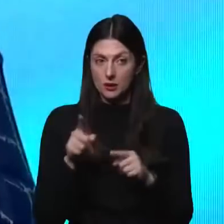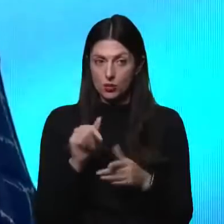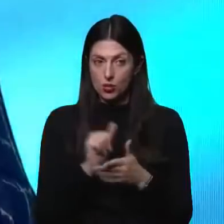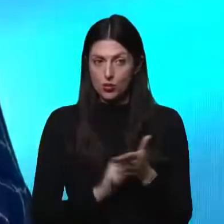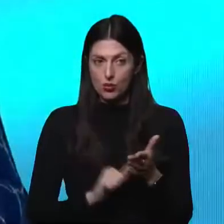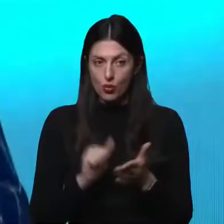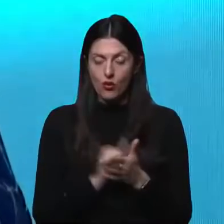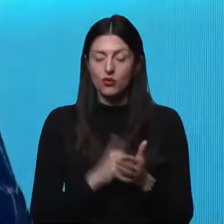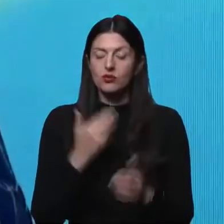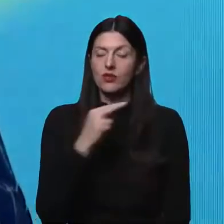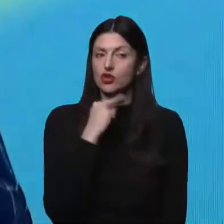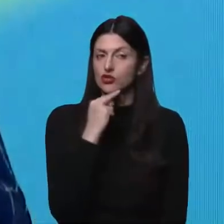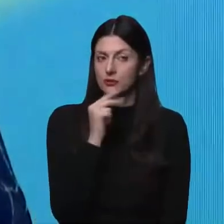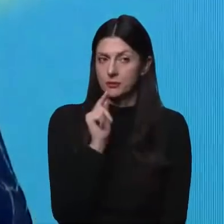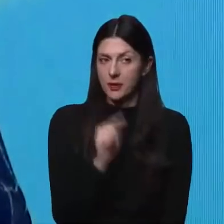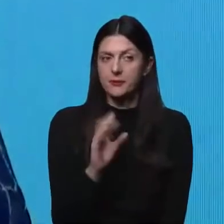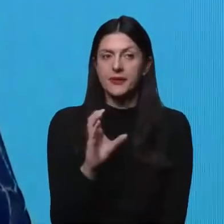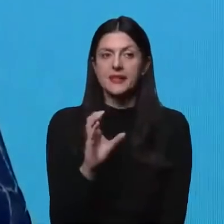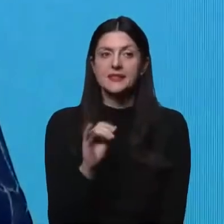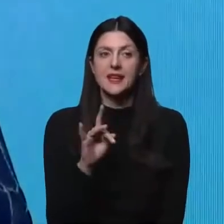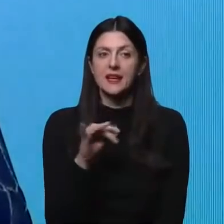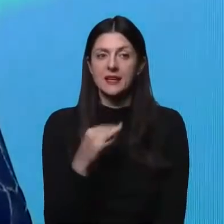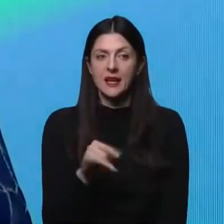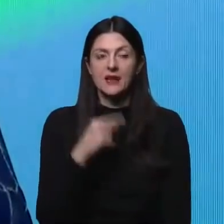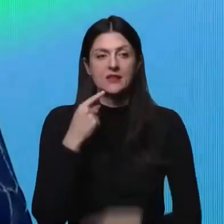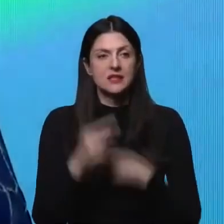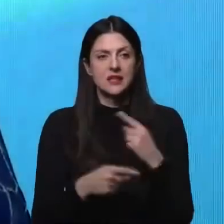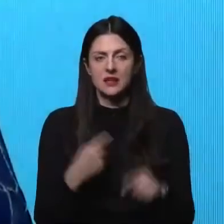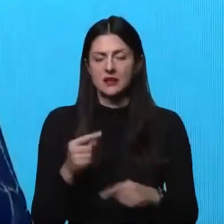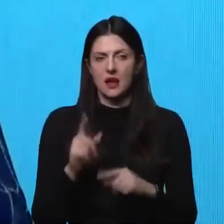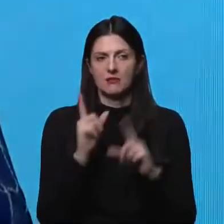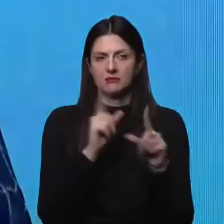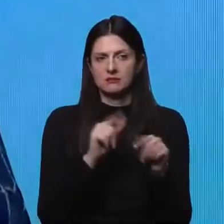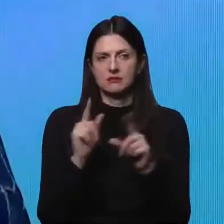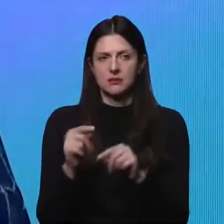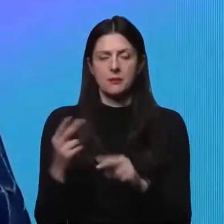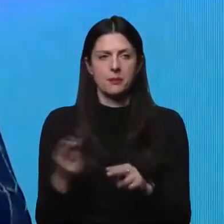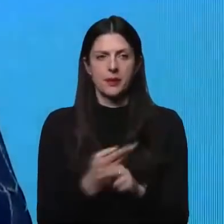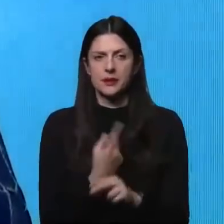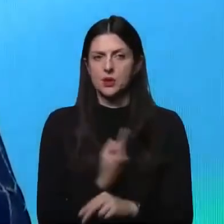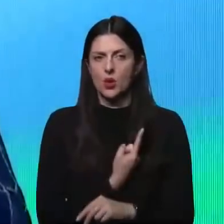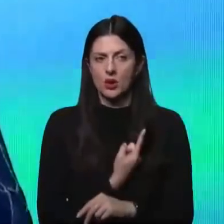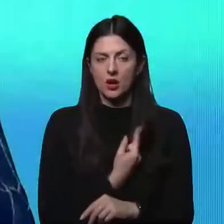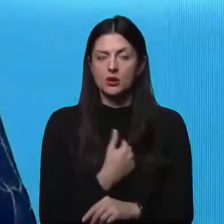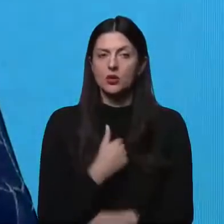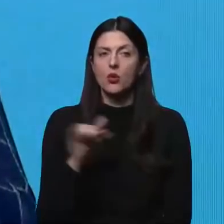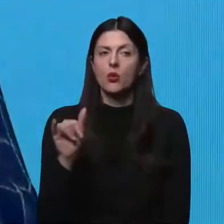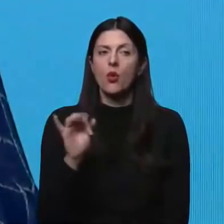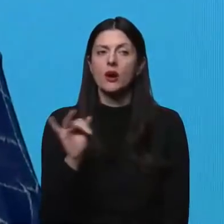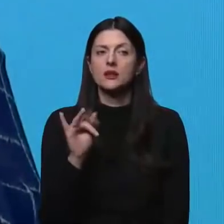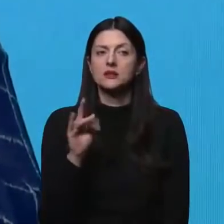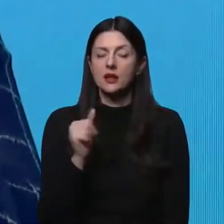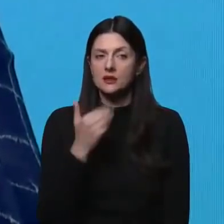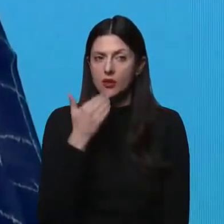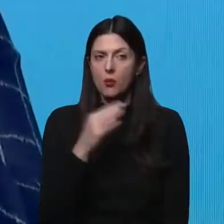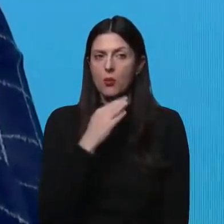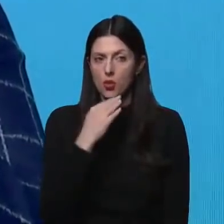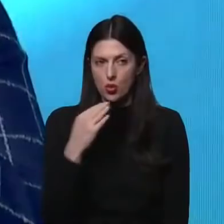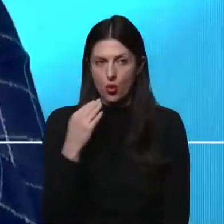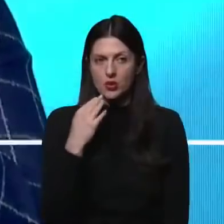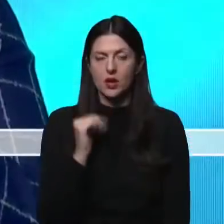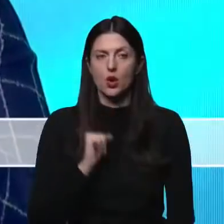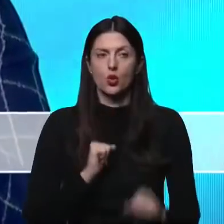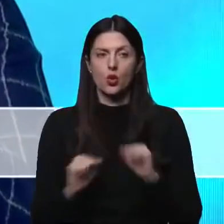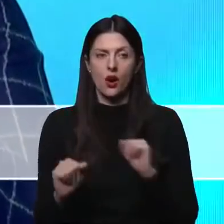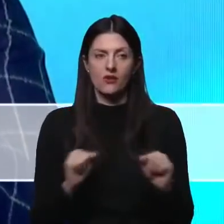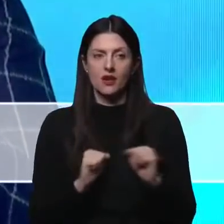ваше внимание. Смотрите, Сергей всегда ездил без охраны. Кстати, я хочу Александра спросить. Многие же